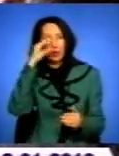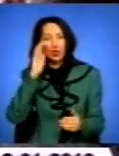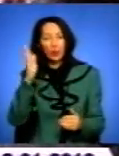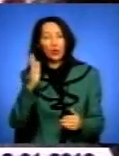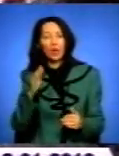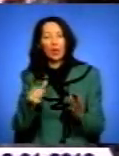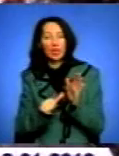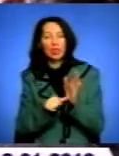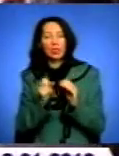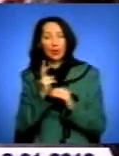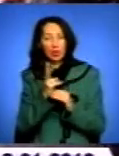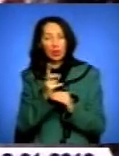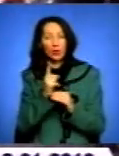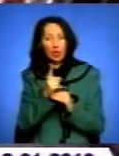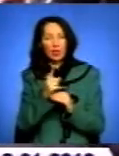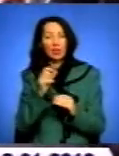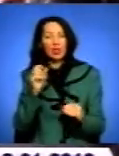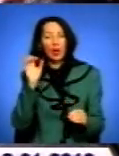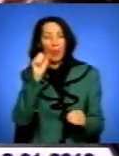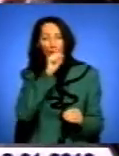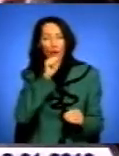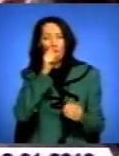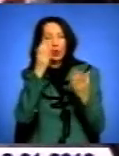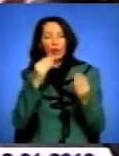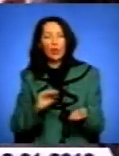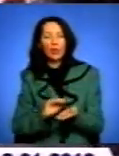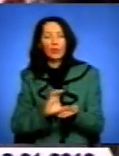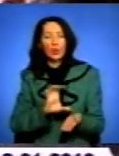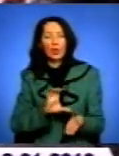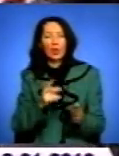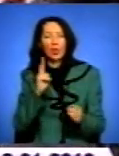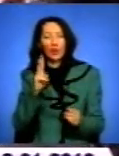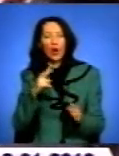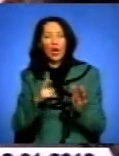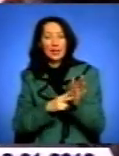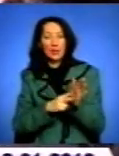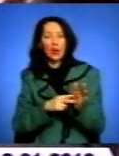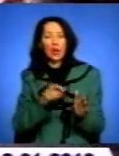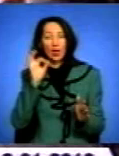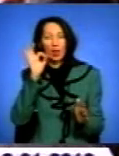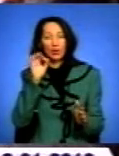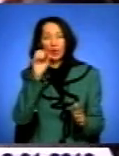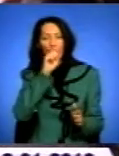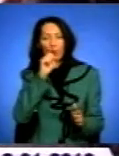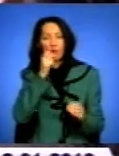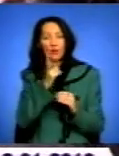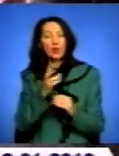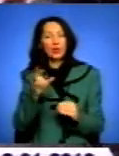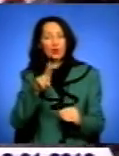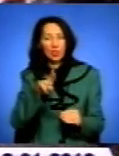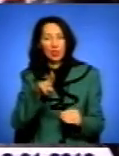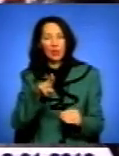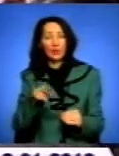від 6 до 11 градусів морозу, в день підніматиметься до 2-7 градусів морозу. Із 12 січня